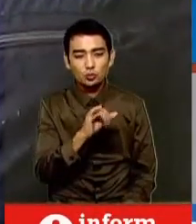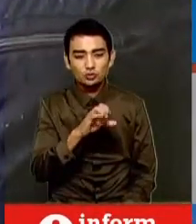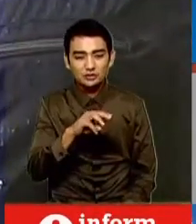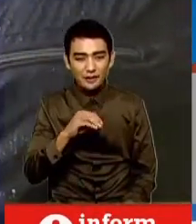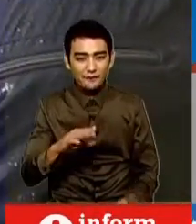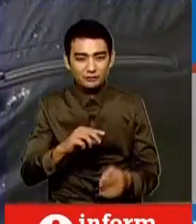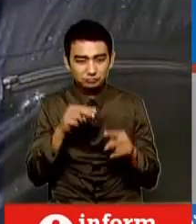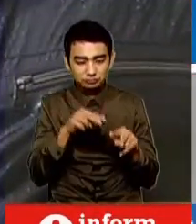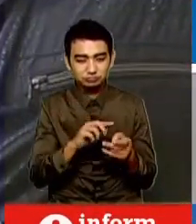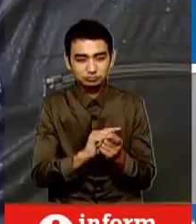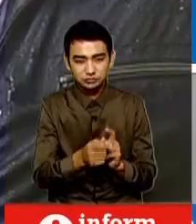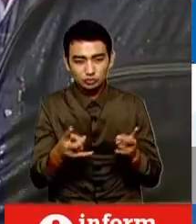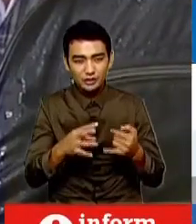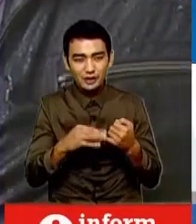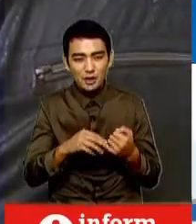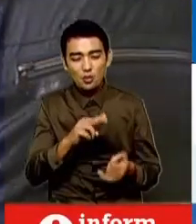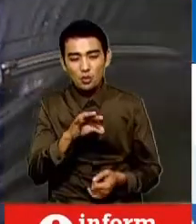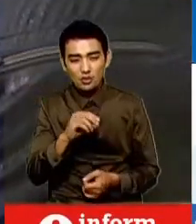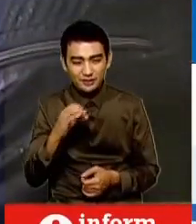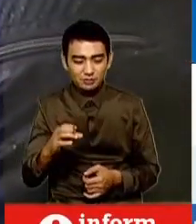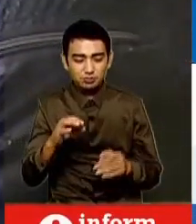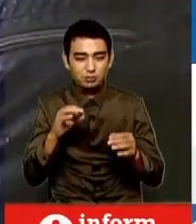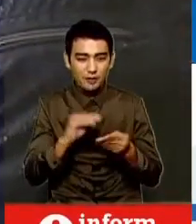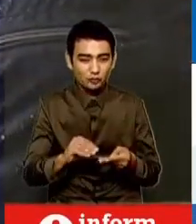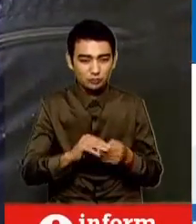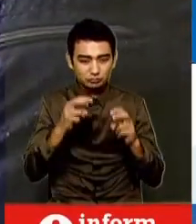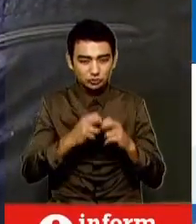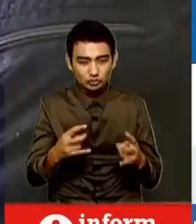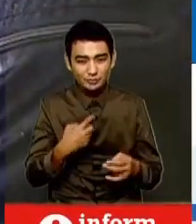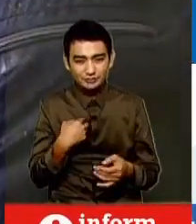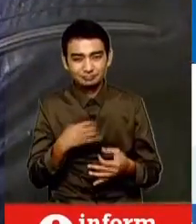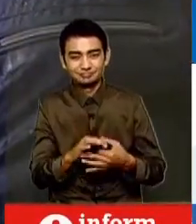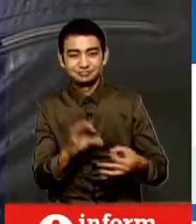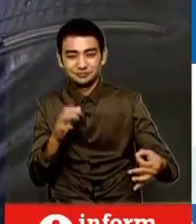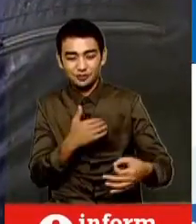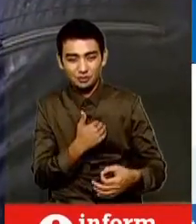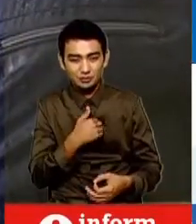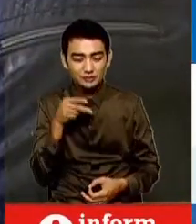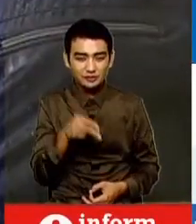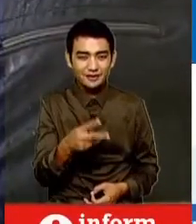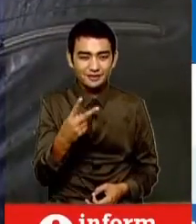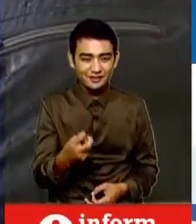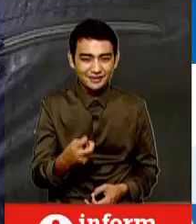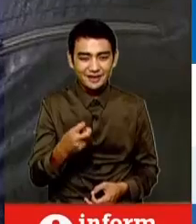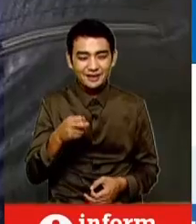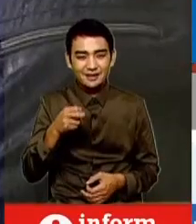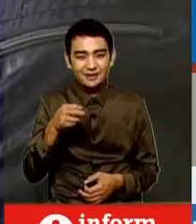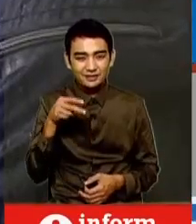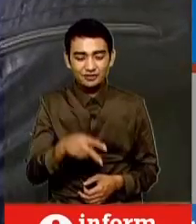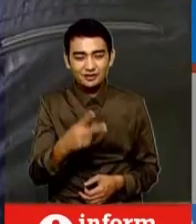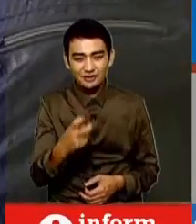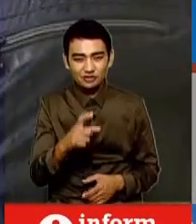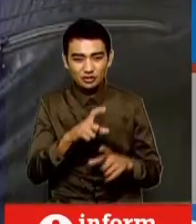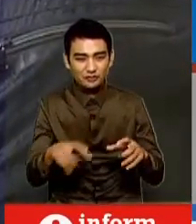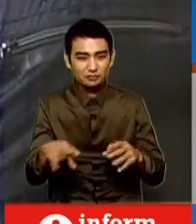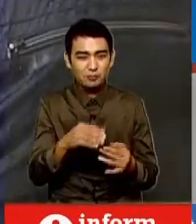Депутаттардан жер кодексін қайта қарауды сұраймыз. Серіктестік құрамынан шығу үшін оған қарайтын 2200-ден артық адамның тең жартысы болу